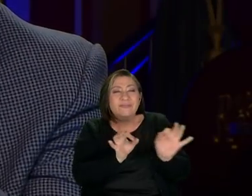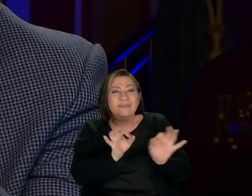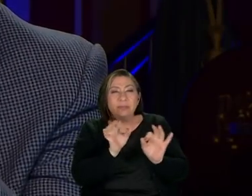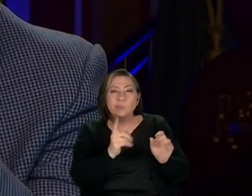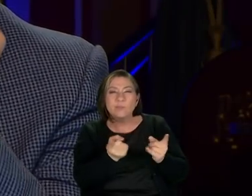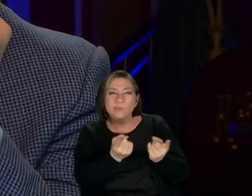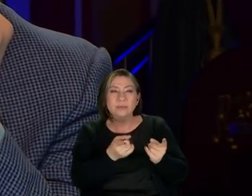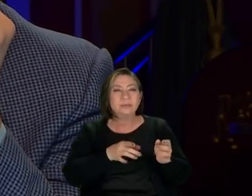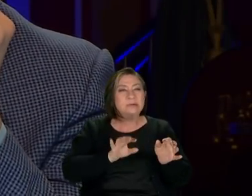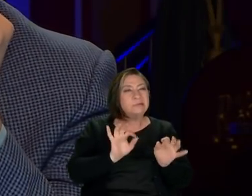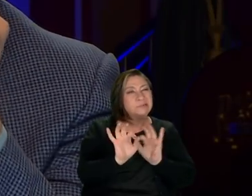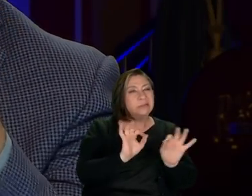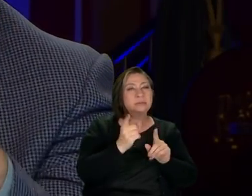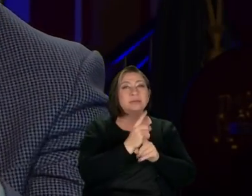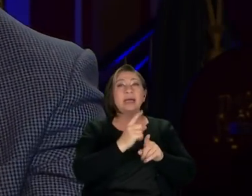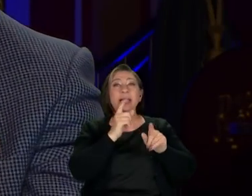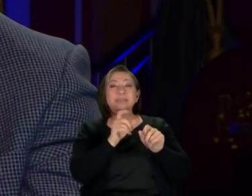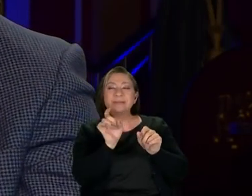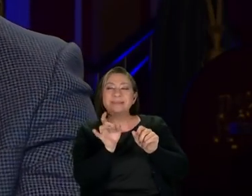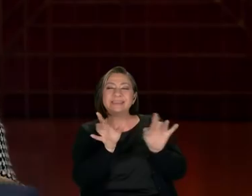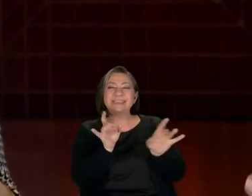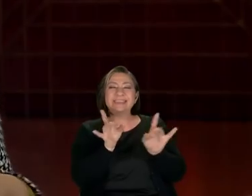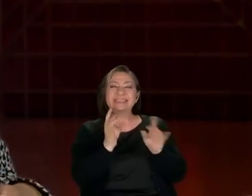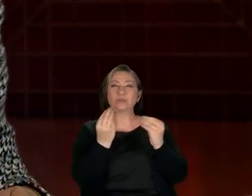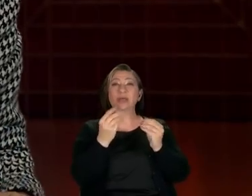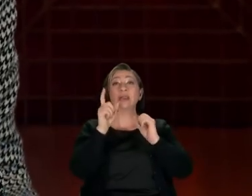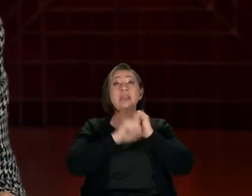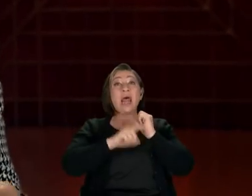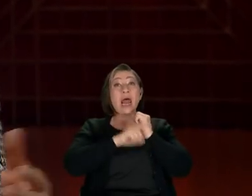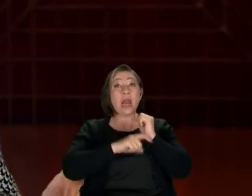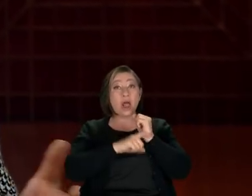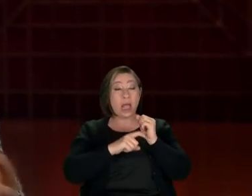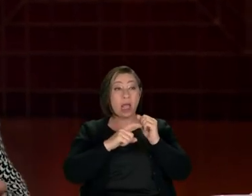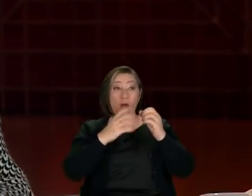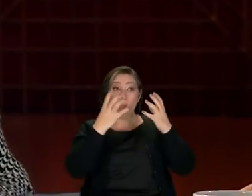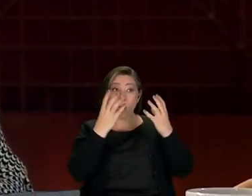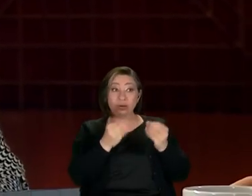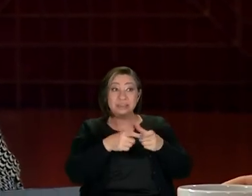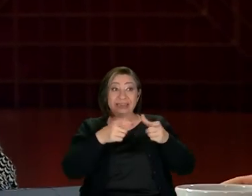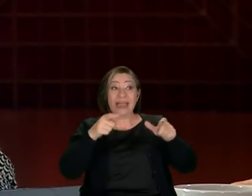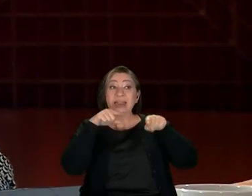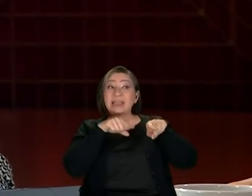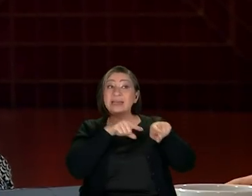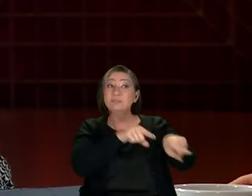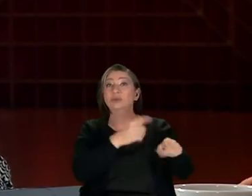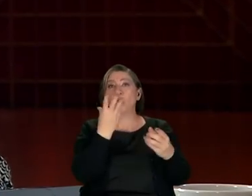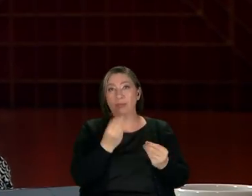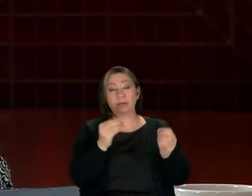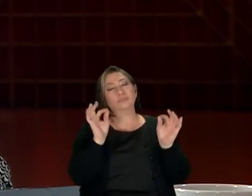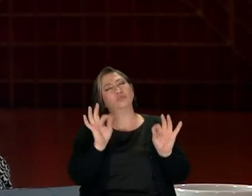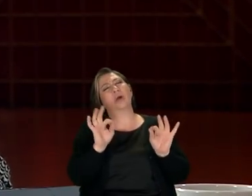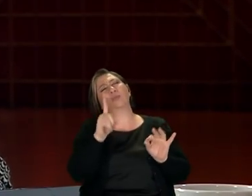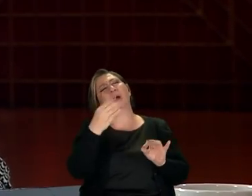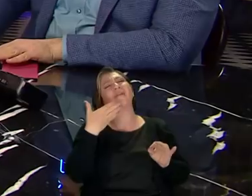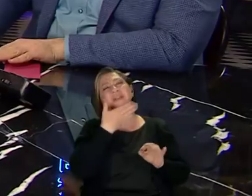kişileri ayıklayacak bir de herhalde bir sistemimiz olsun. Terörle ilgili oluşumlar konusunda da takipçi olmak. Tabii